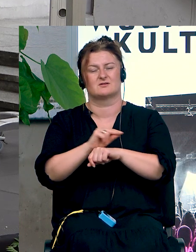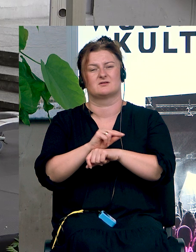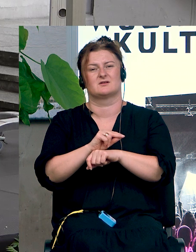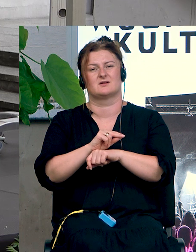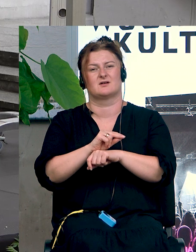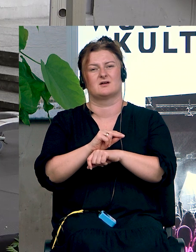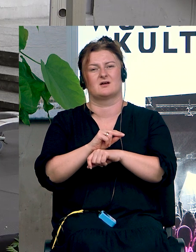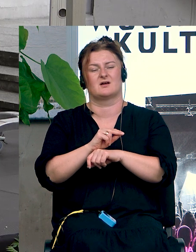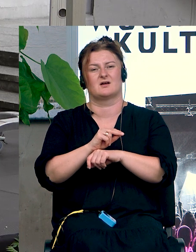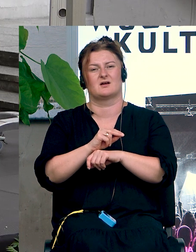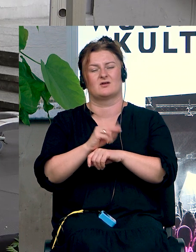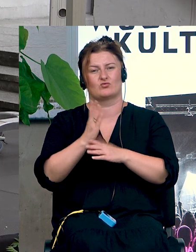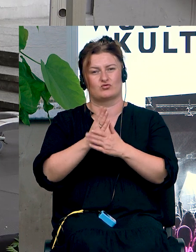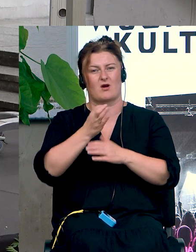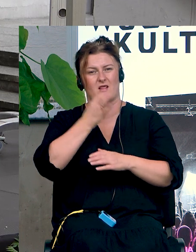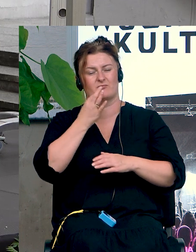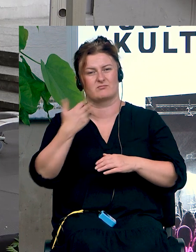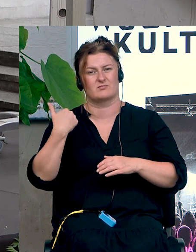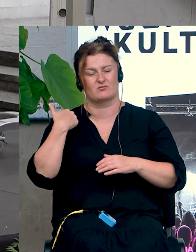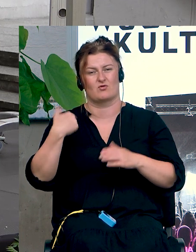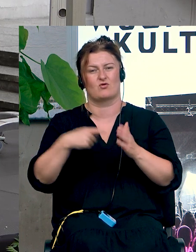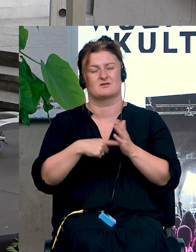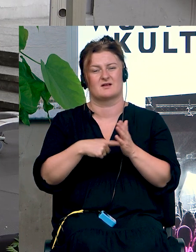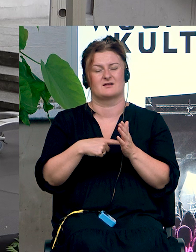І не останню роль в цьому прогресі